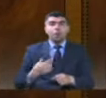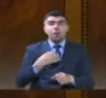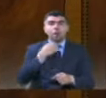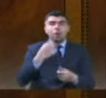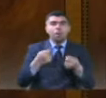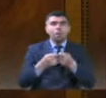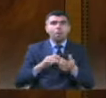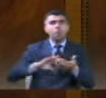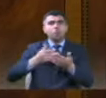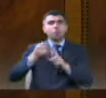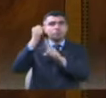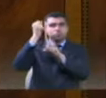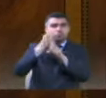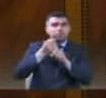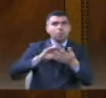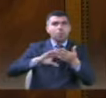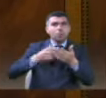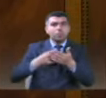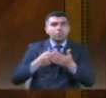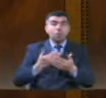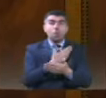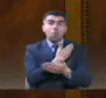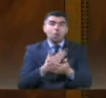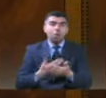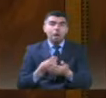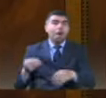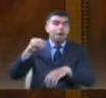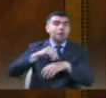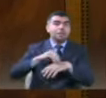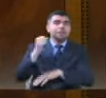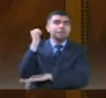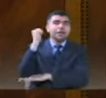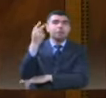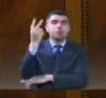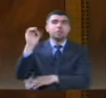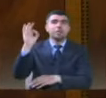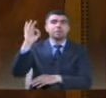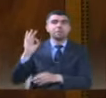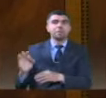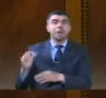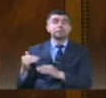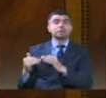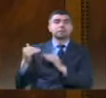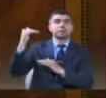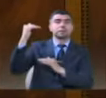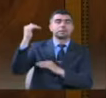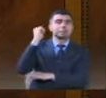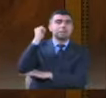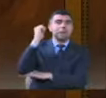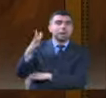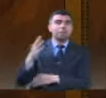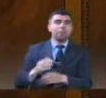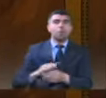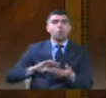واحد العداد ديال الأمور إيجابية، هذه الحكومة زادت في الضريبة على القيمة المضافة، على على على, على, على, على